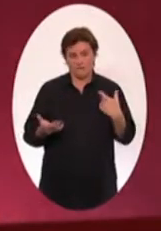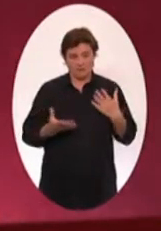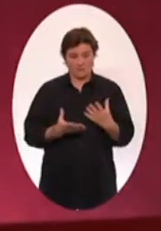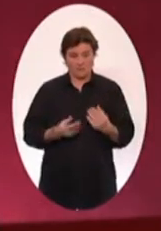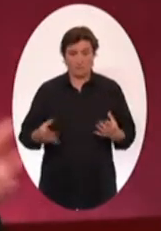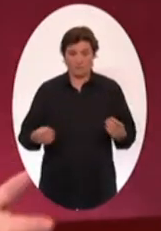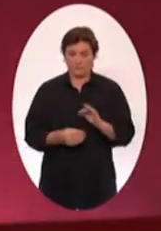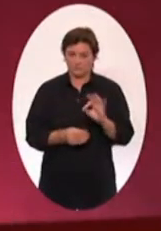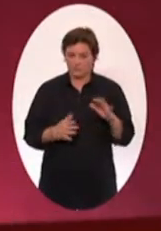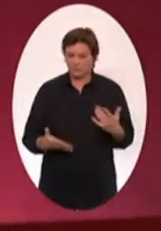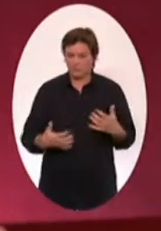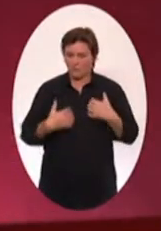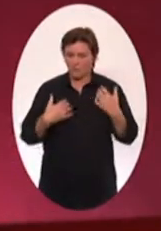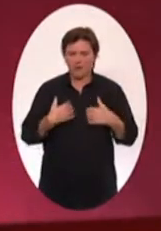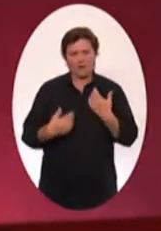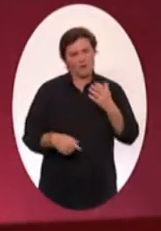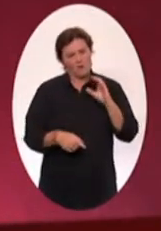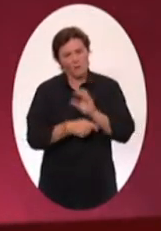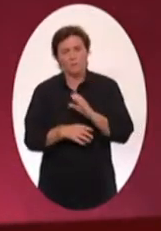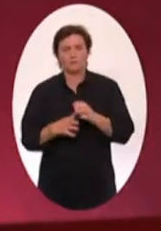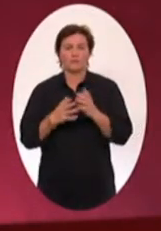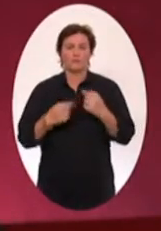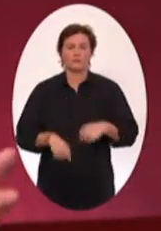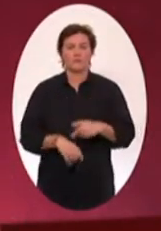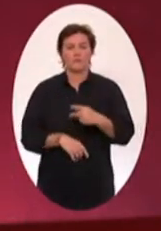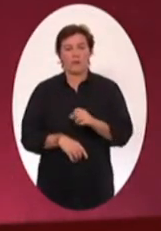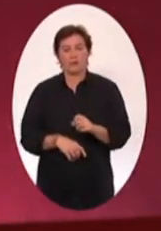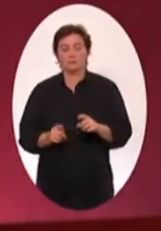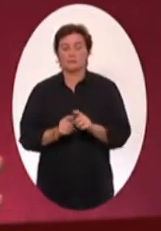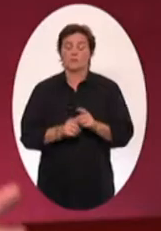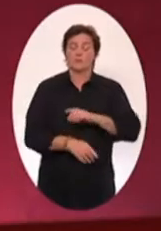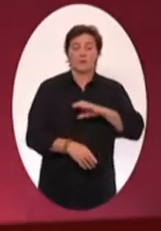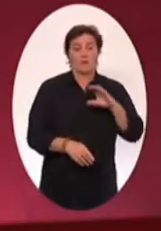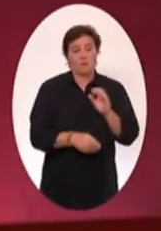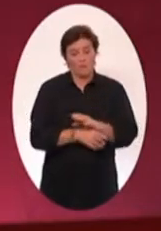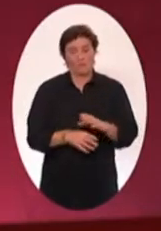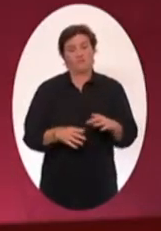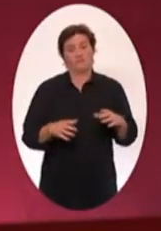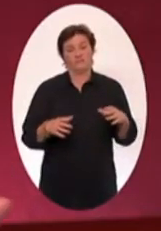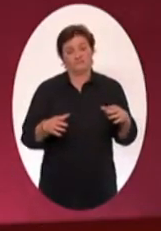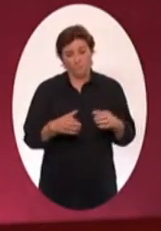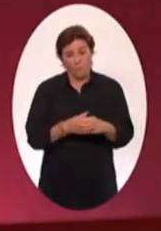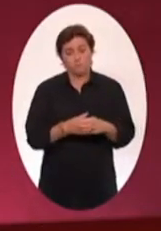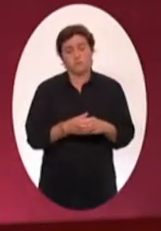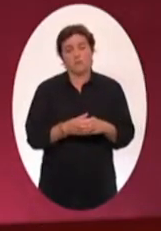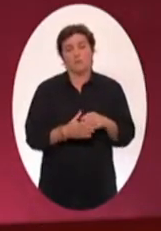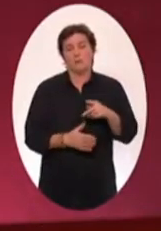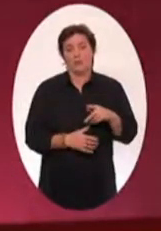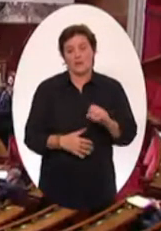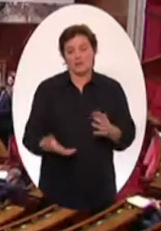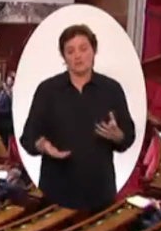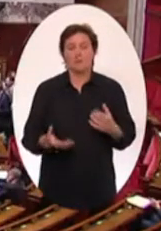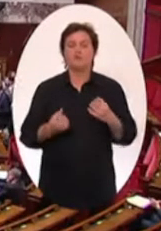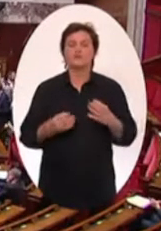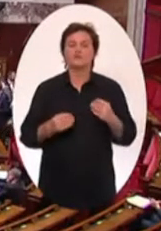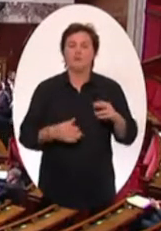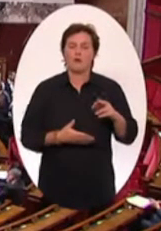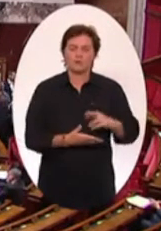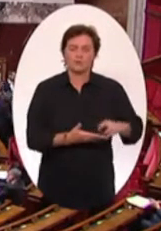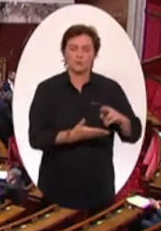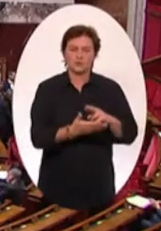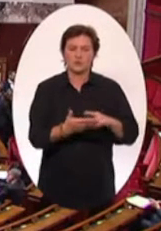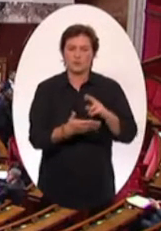en colère contre le gouvernement socialiste d'abord et contre le parti socialiste. Vous vous rendez compte que dans la plupart des régions, alors qu'ils